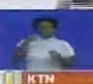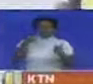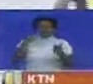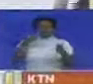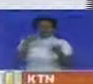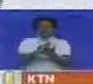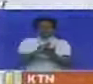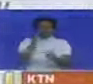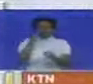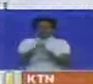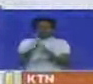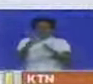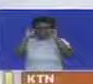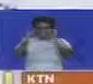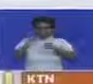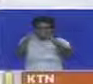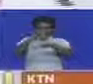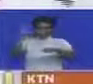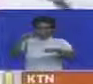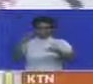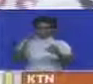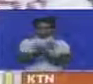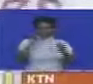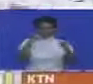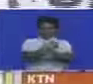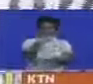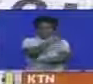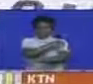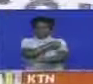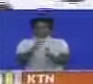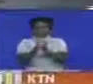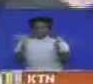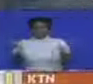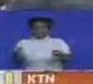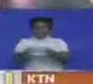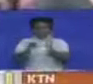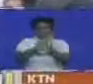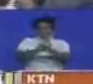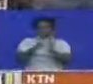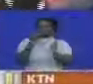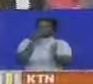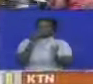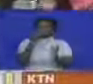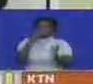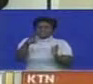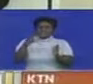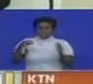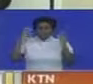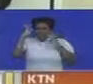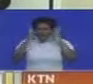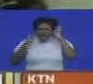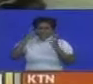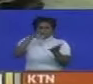mgomo ambao umeathiri shughuli katika hospitali tofauti humu nchini. Katika hospitali ya kitaifa ya Kenyatta, taswira ni ya kugofya. Katika wodi